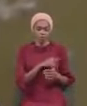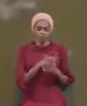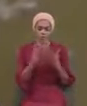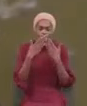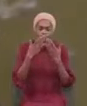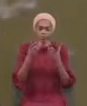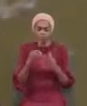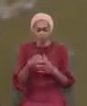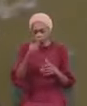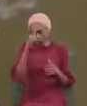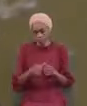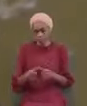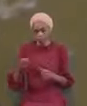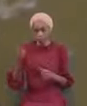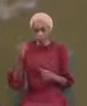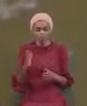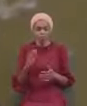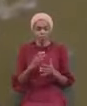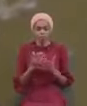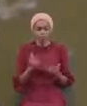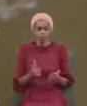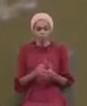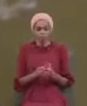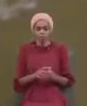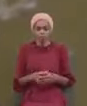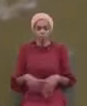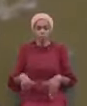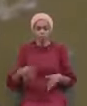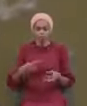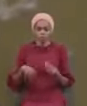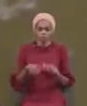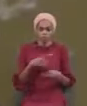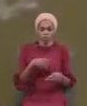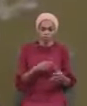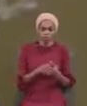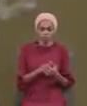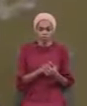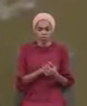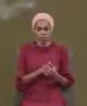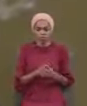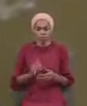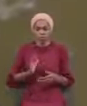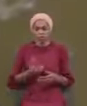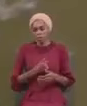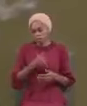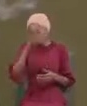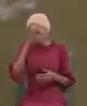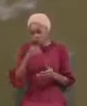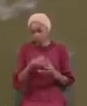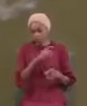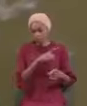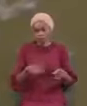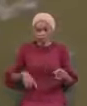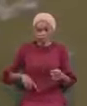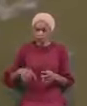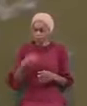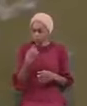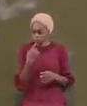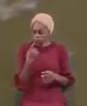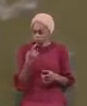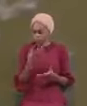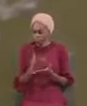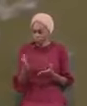notre père la foi a doné quelques expressions à la retraite il là il a dit